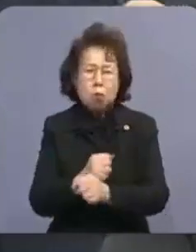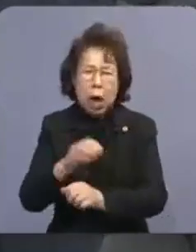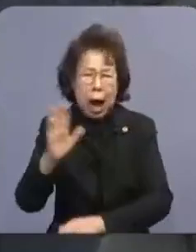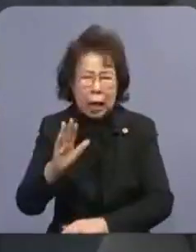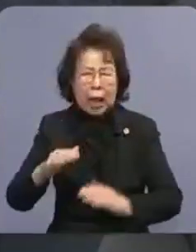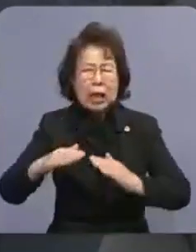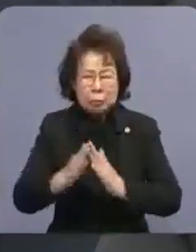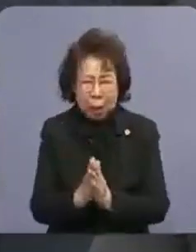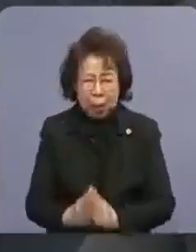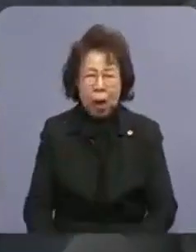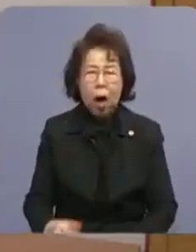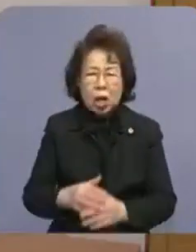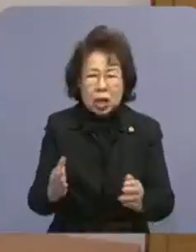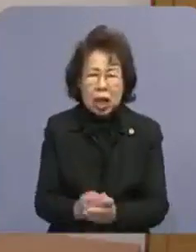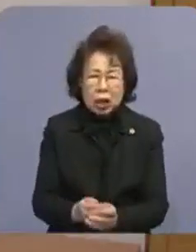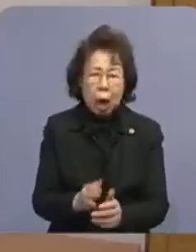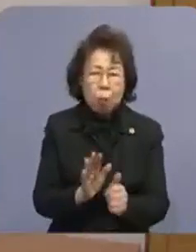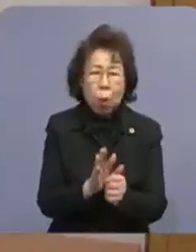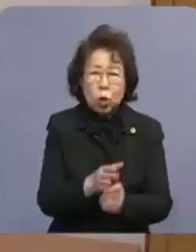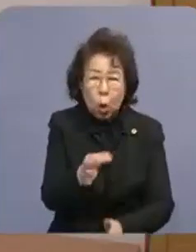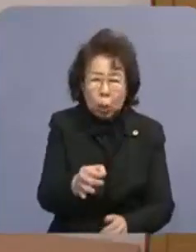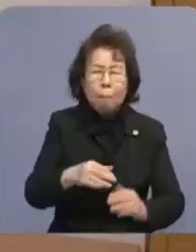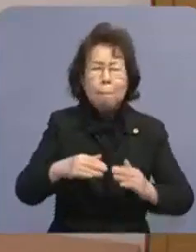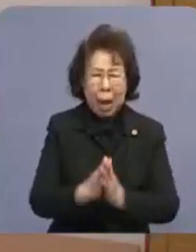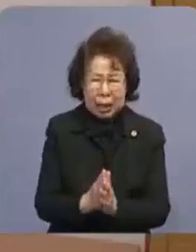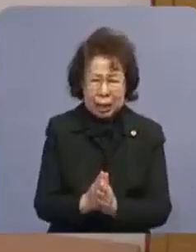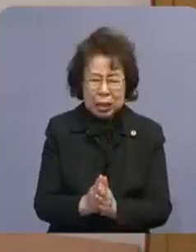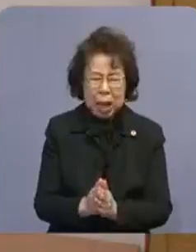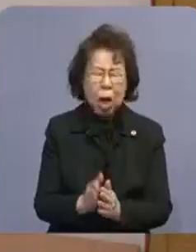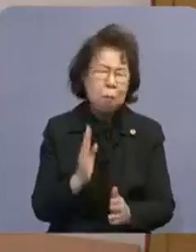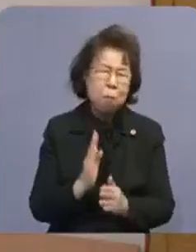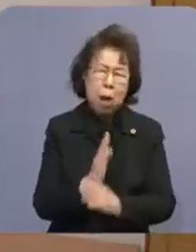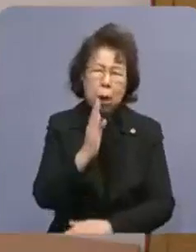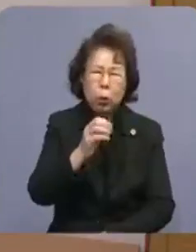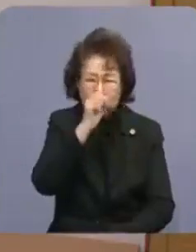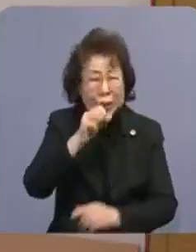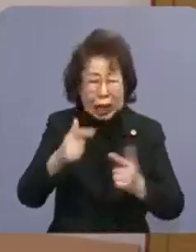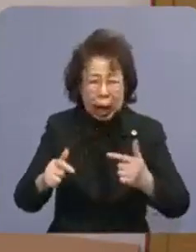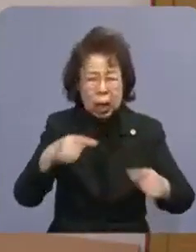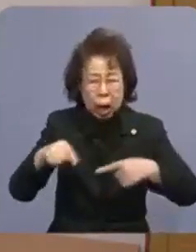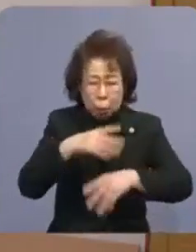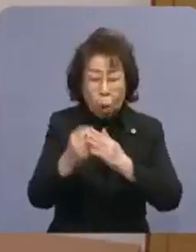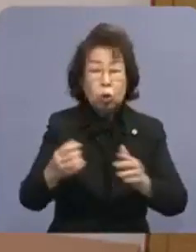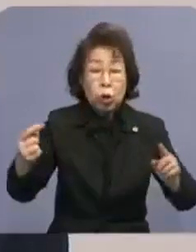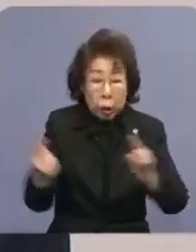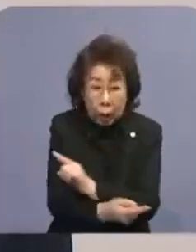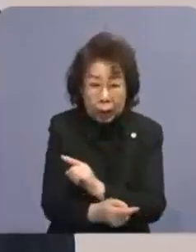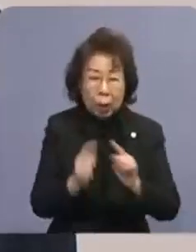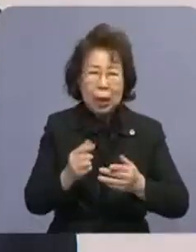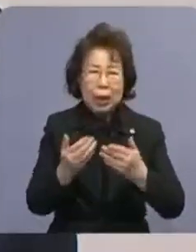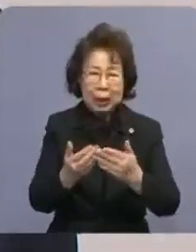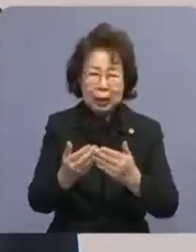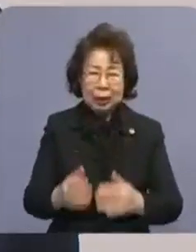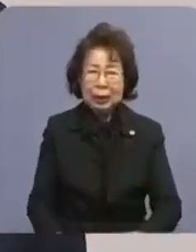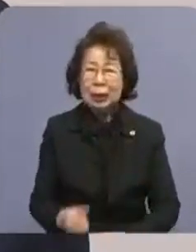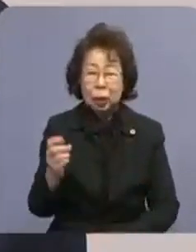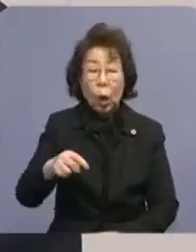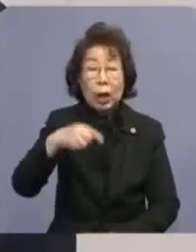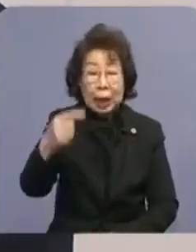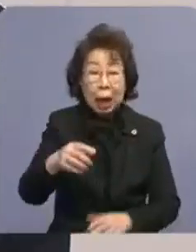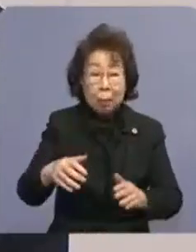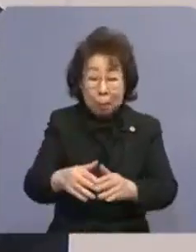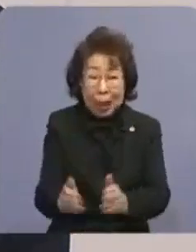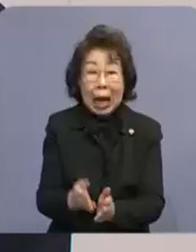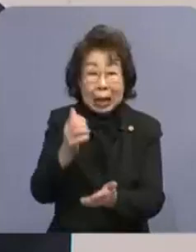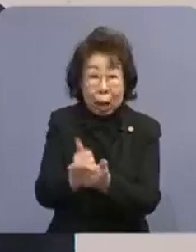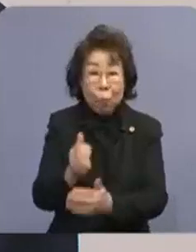폐지, 정당 국고보조금 폐지를 통해 고질적인 한국 정치를 개혁하겠다고 공약했습니다. 또 차기 당대표가